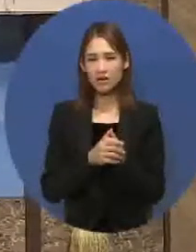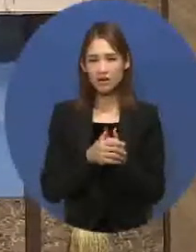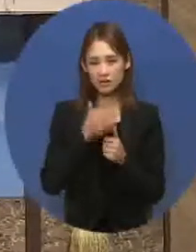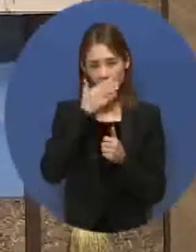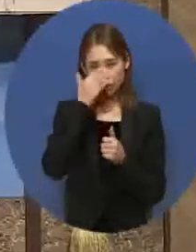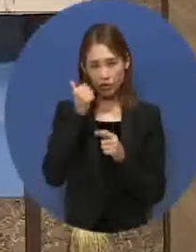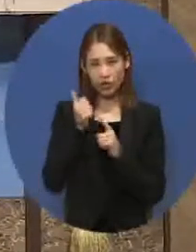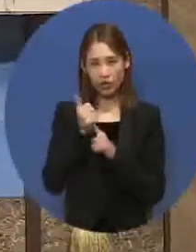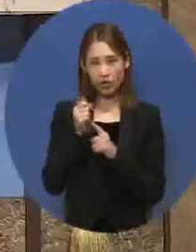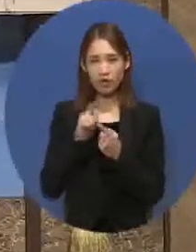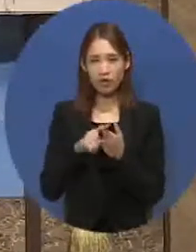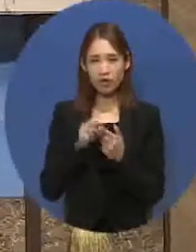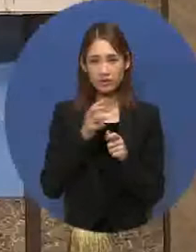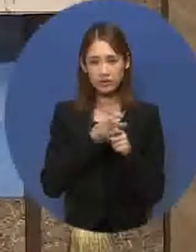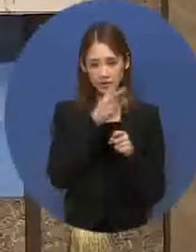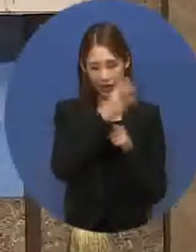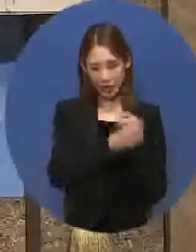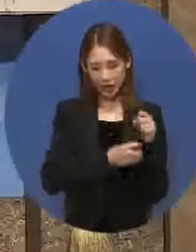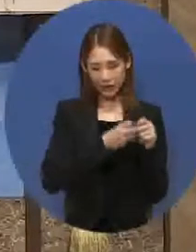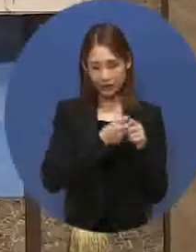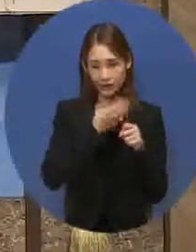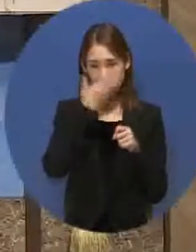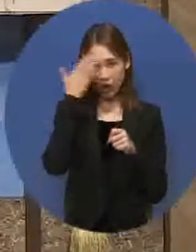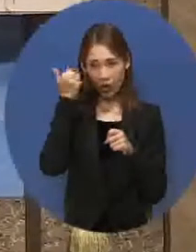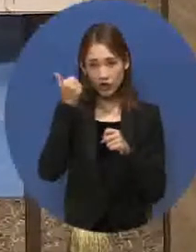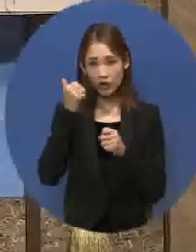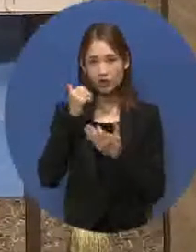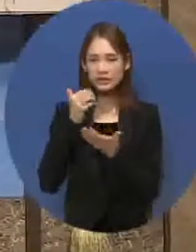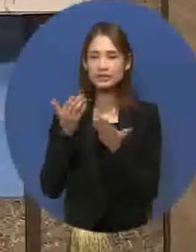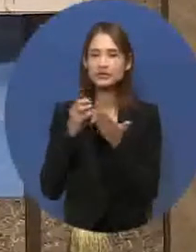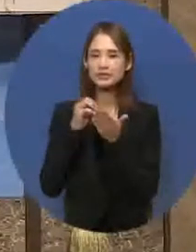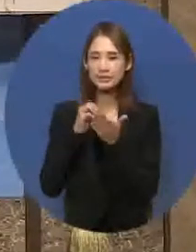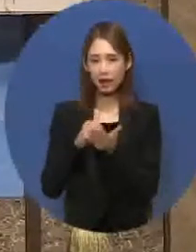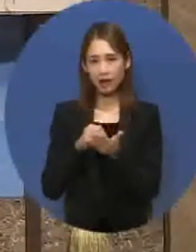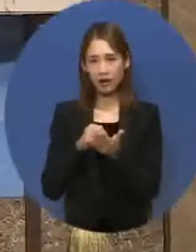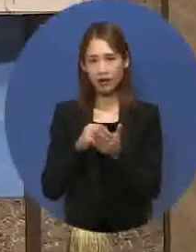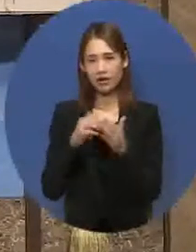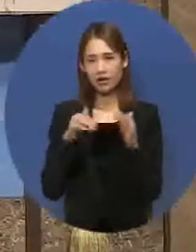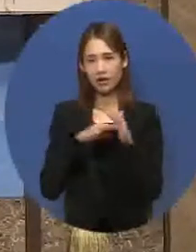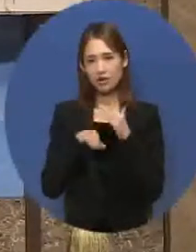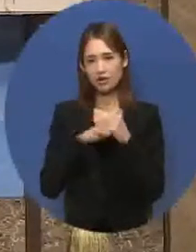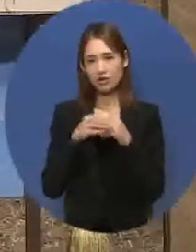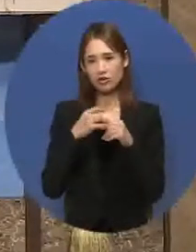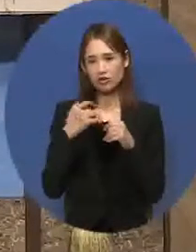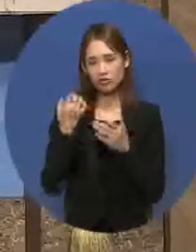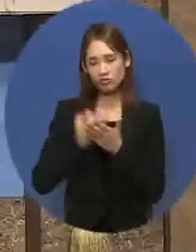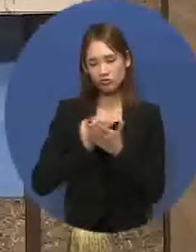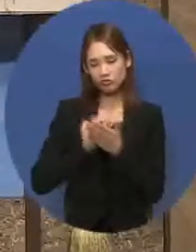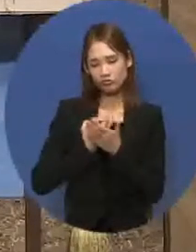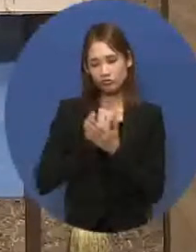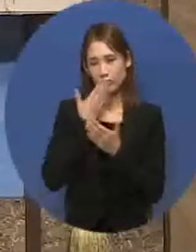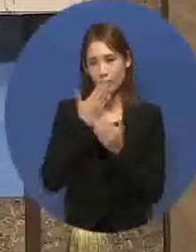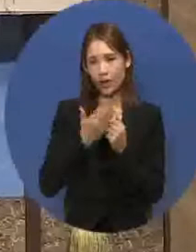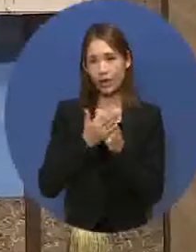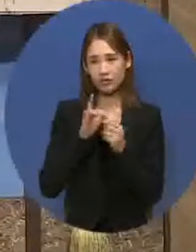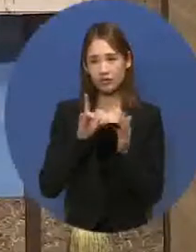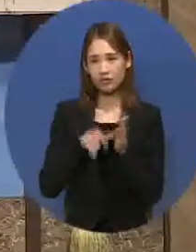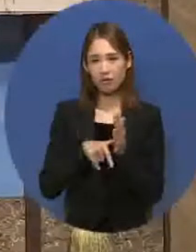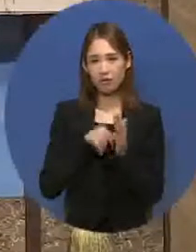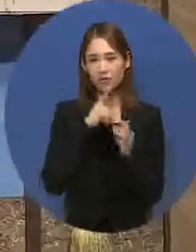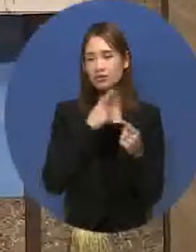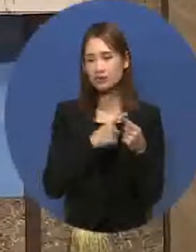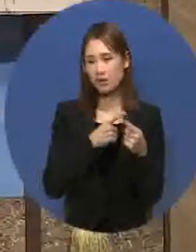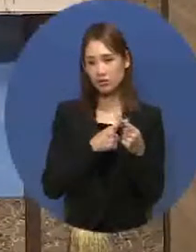청년대로 한 30년을 청년 일자리가 있어야 가정이 유지되는데 마찬가지로 노인도